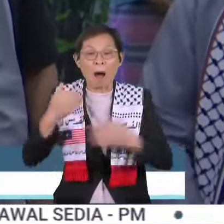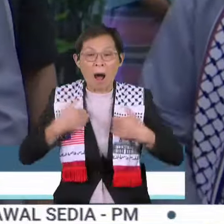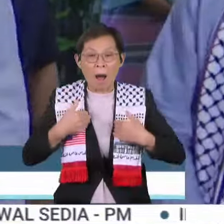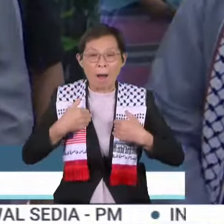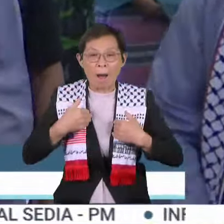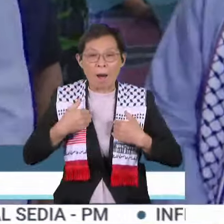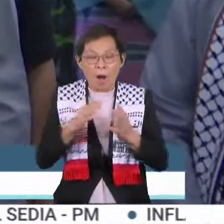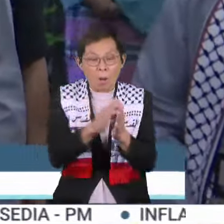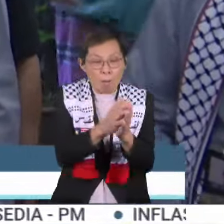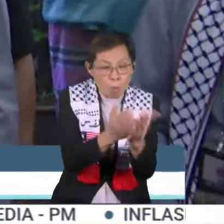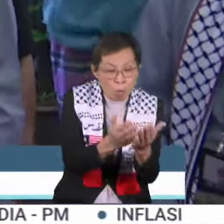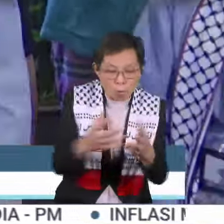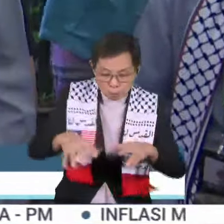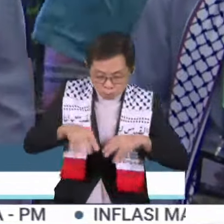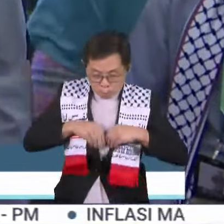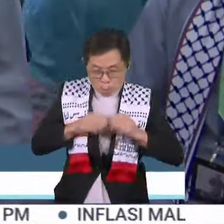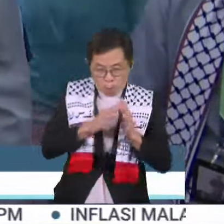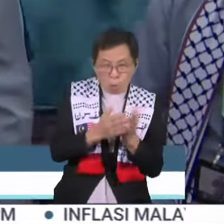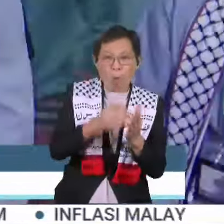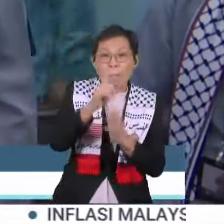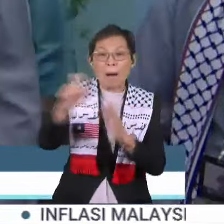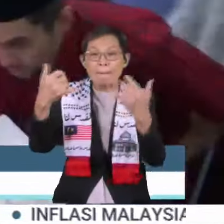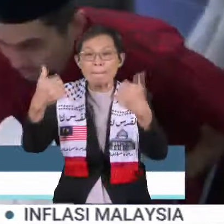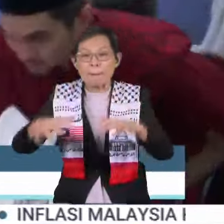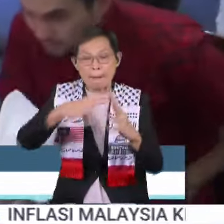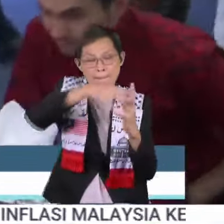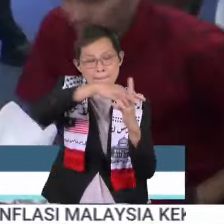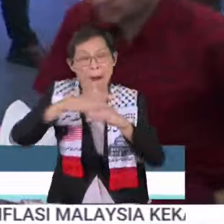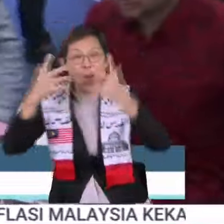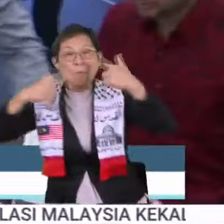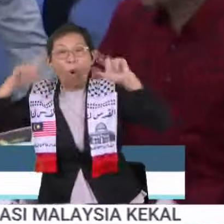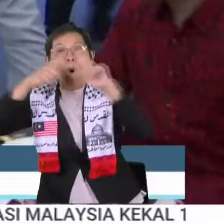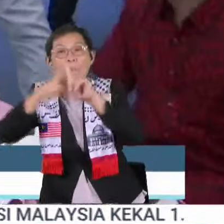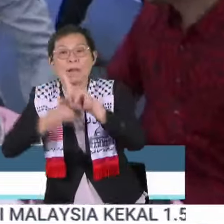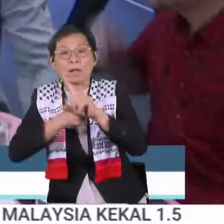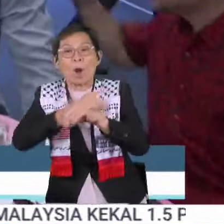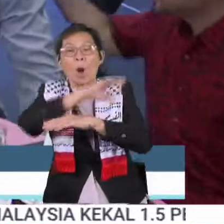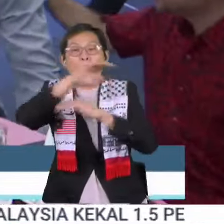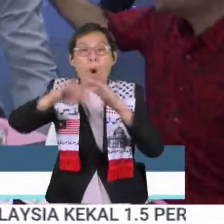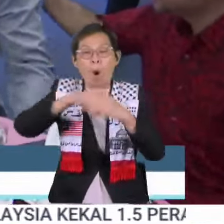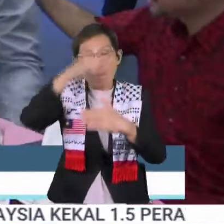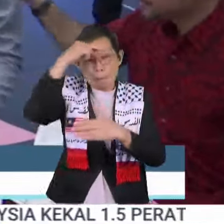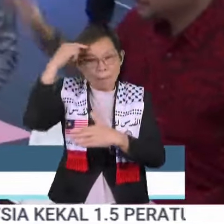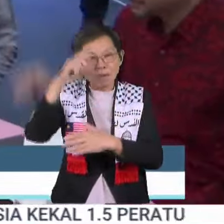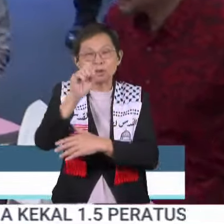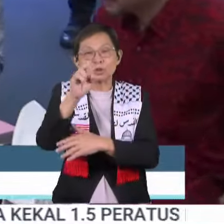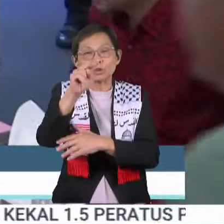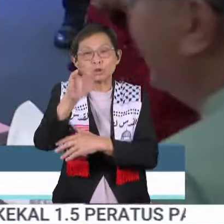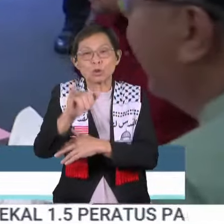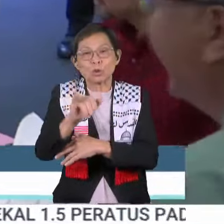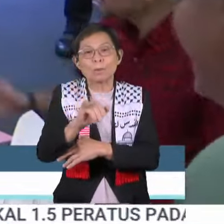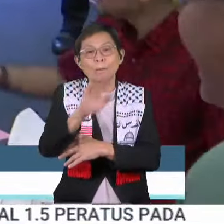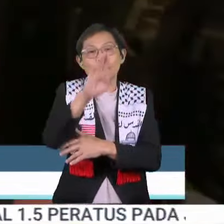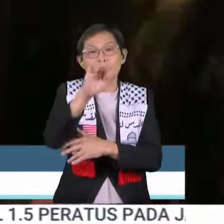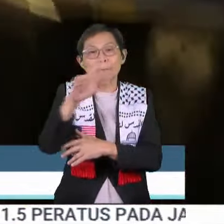menerima naskah buku daripada bekas pemain rugbi terkemuka dari pasukan all black Sony Bill